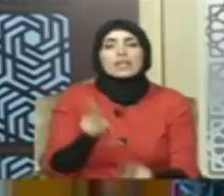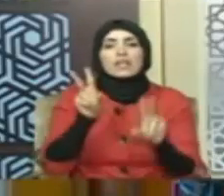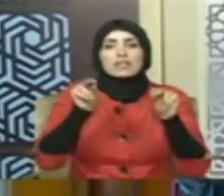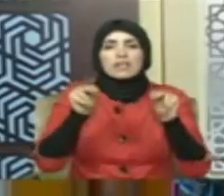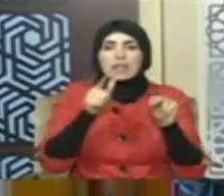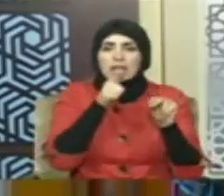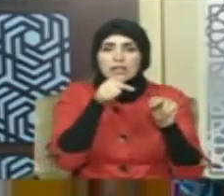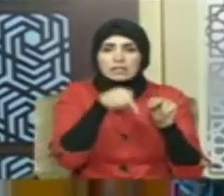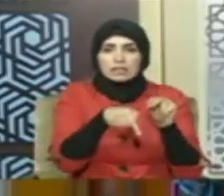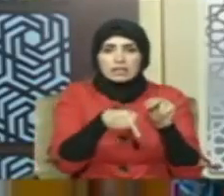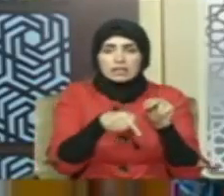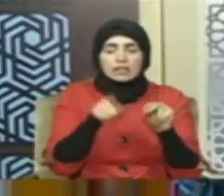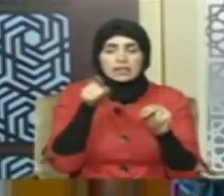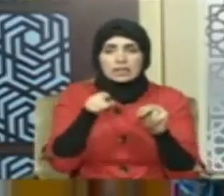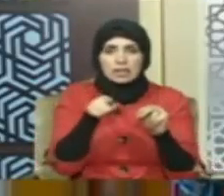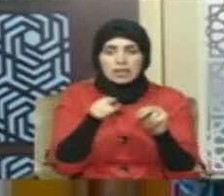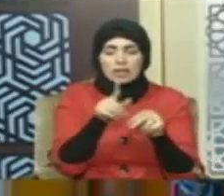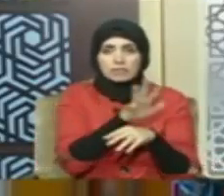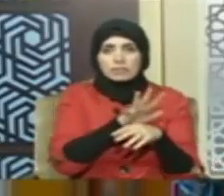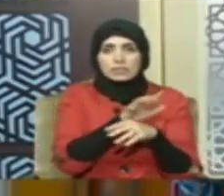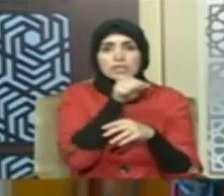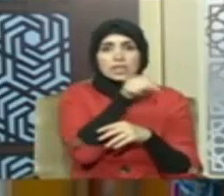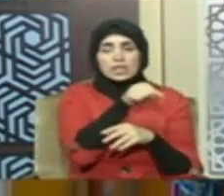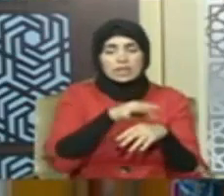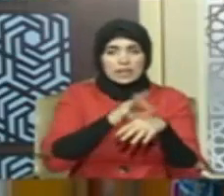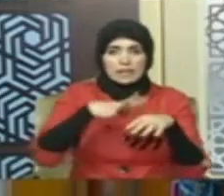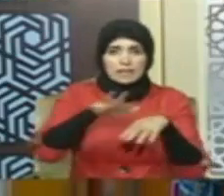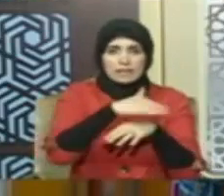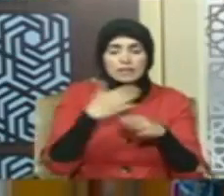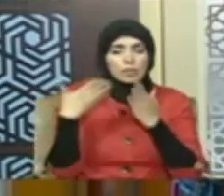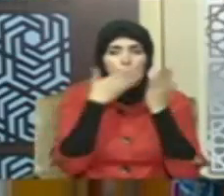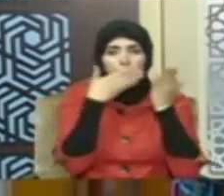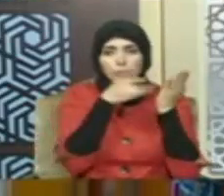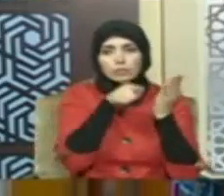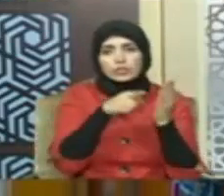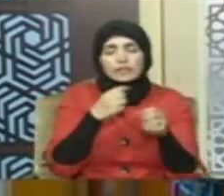كذلك زين للمسرفين ما كانوا يعملون.